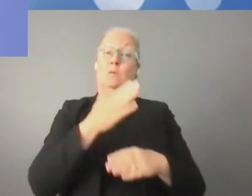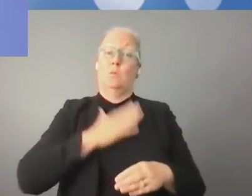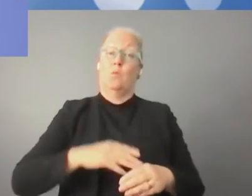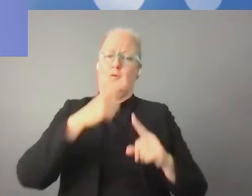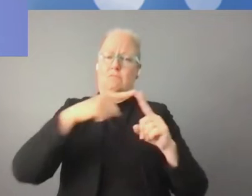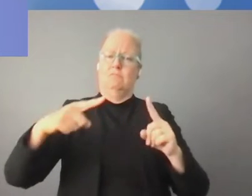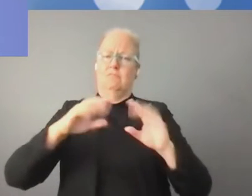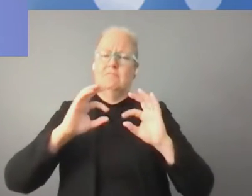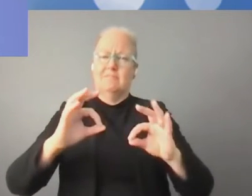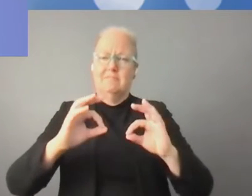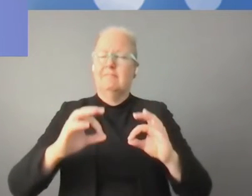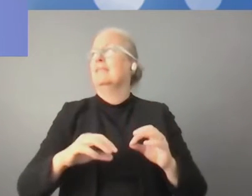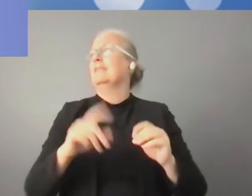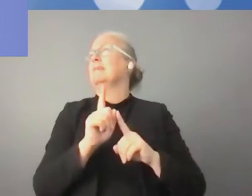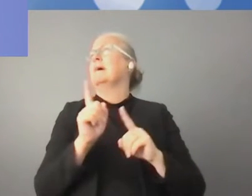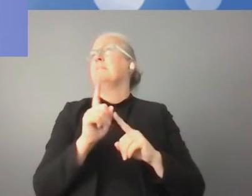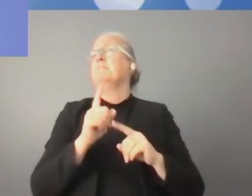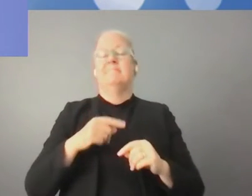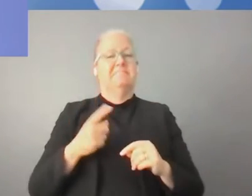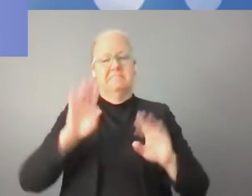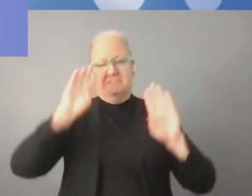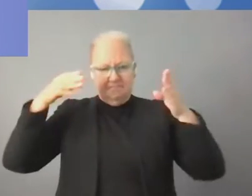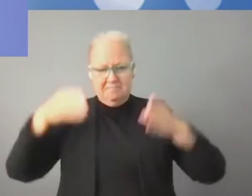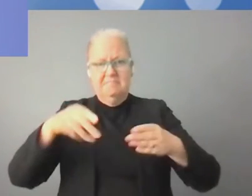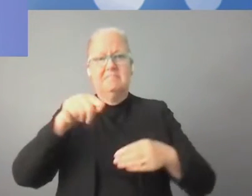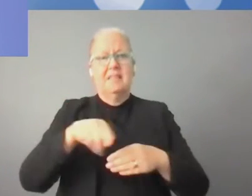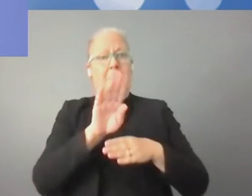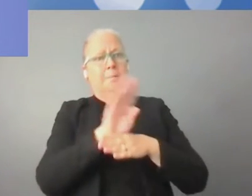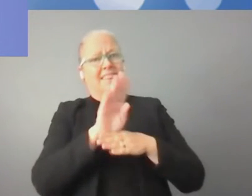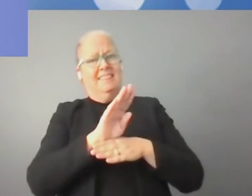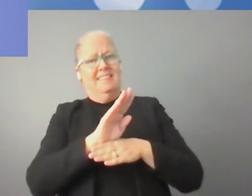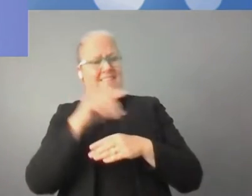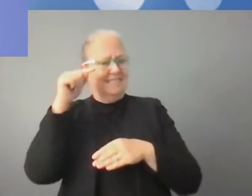Я представлю только его основные положения. Итак, по